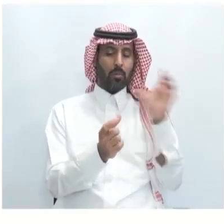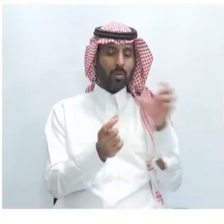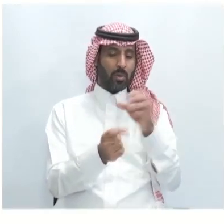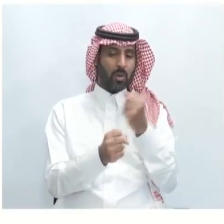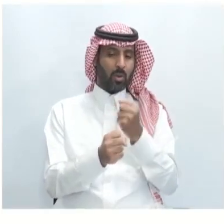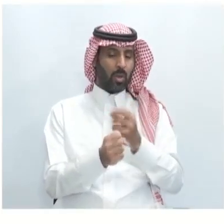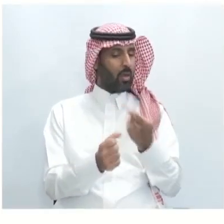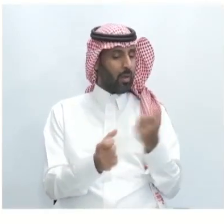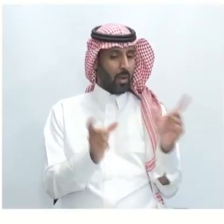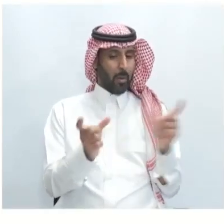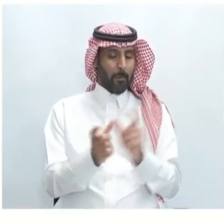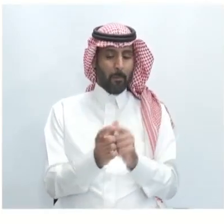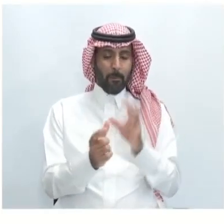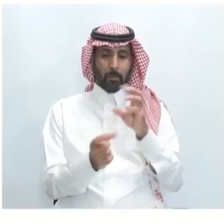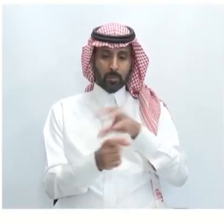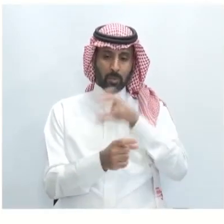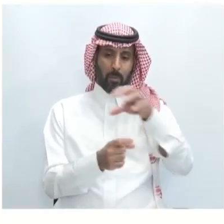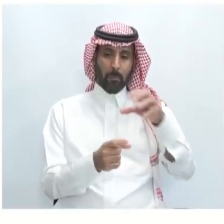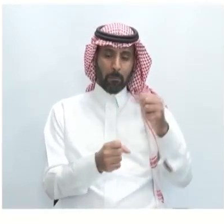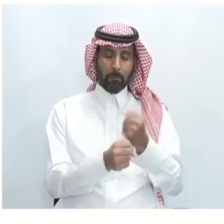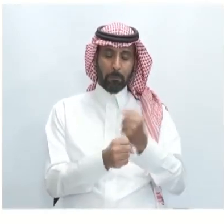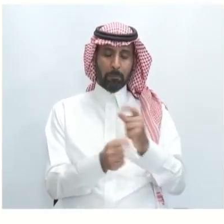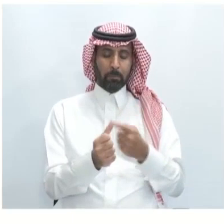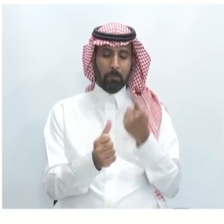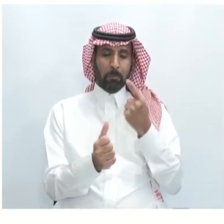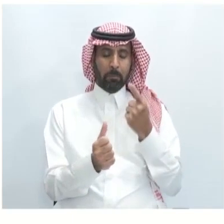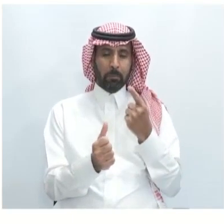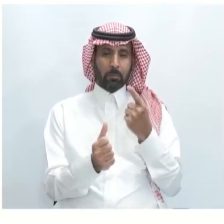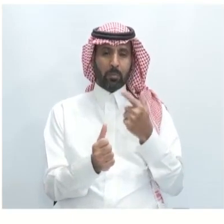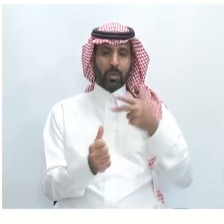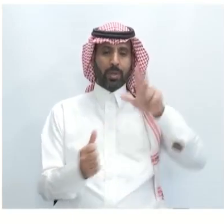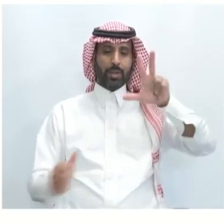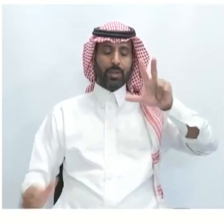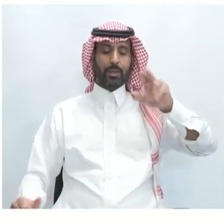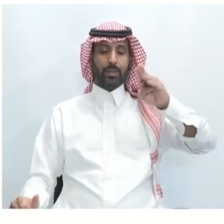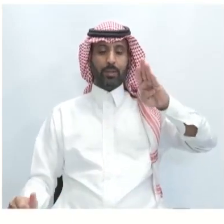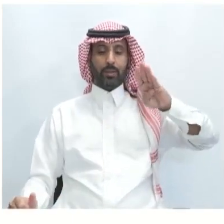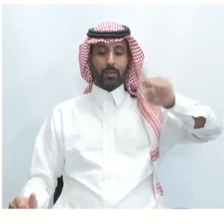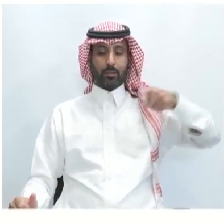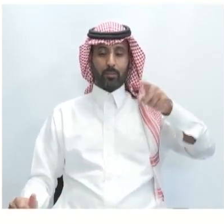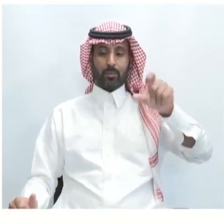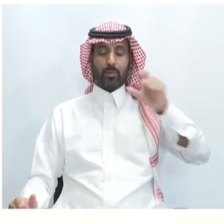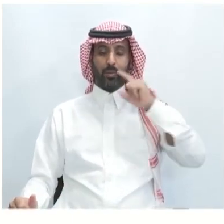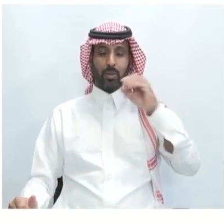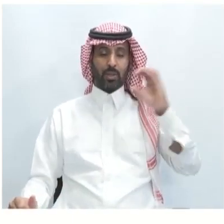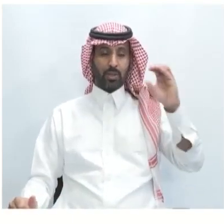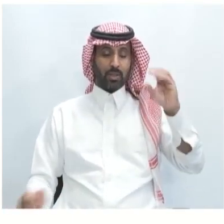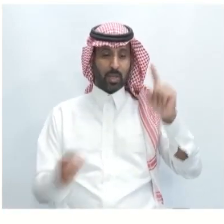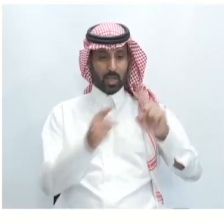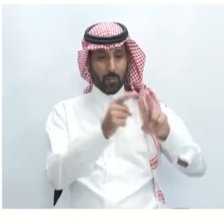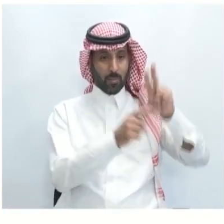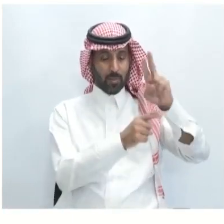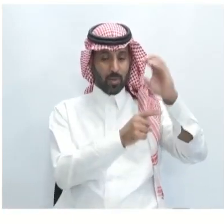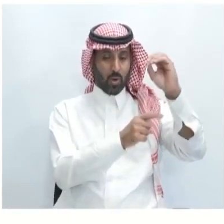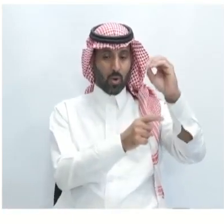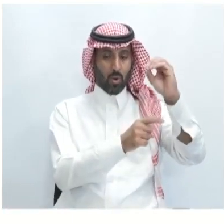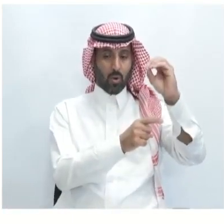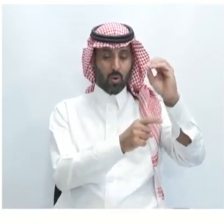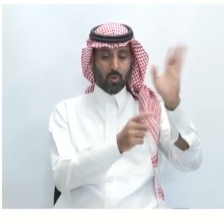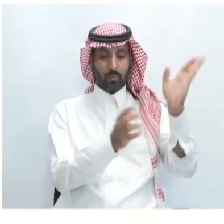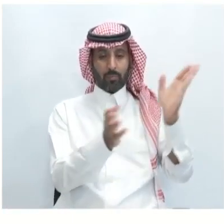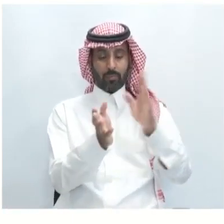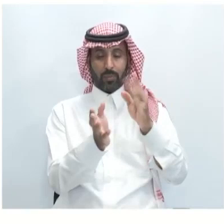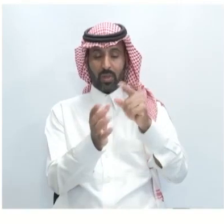الوظيفيه فيها ما هي مجموعات الوظيفيه فيها مجموعه الكربونيل اللي هي السيده بالبوند او توجد على